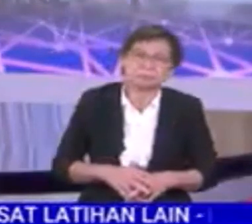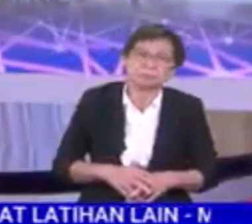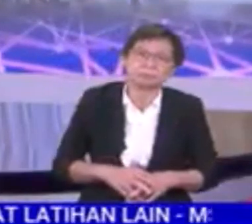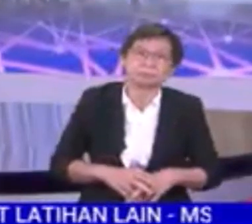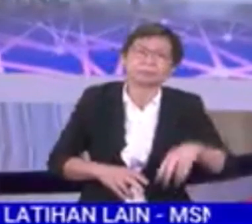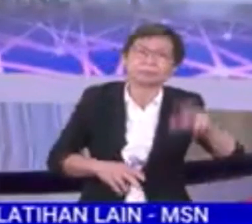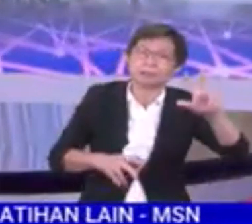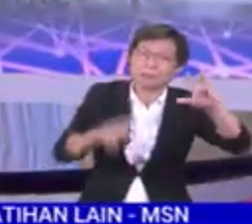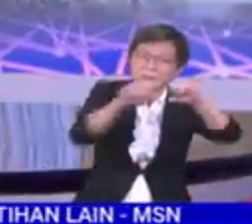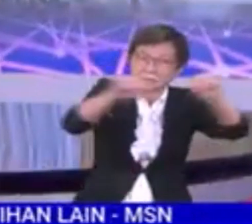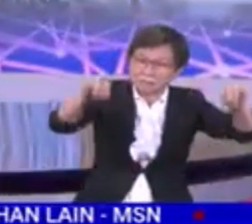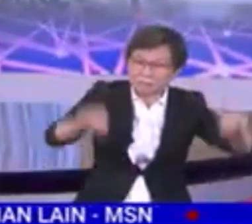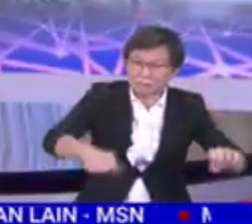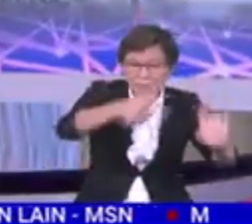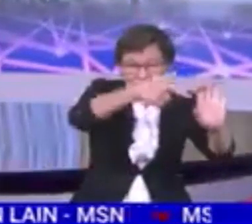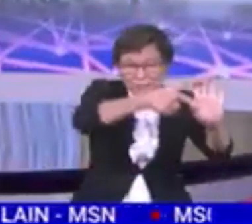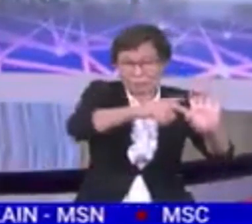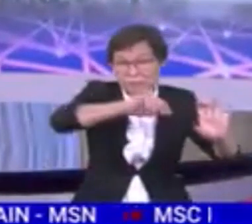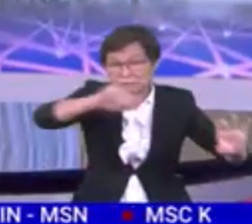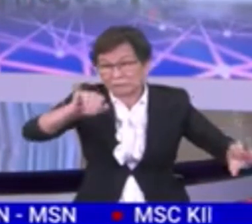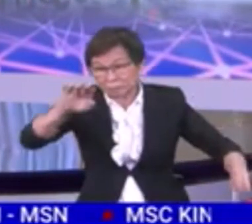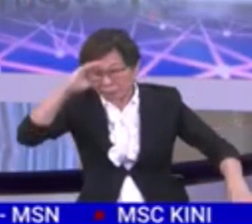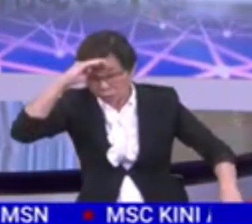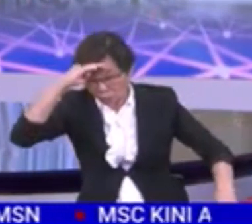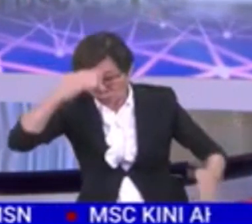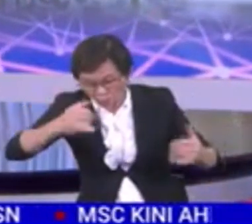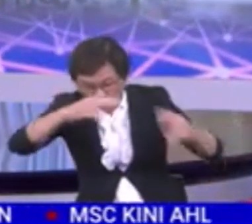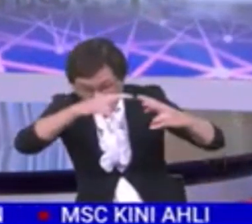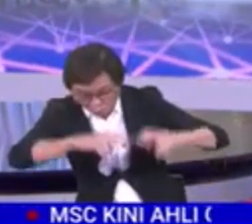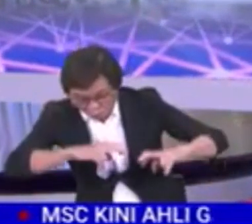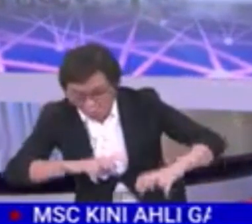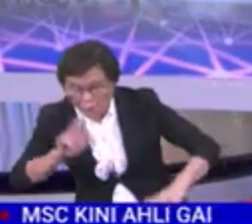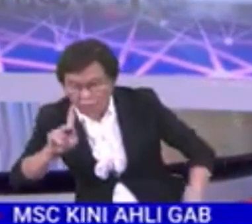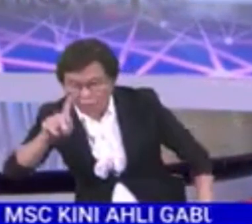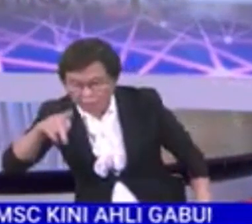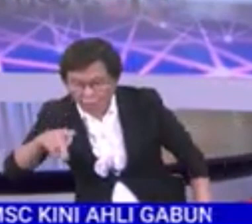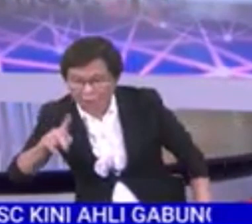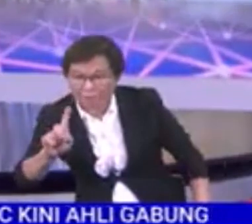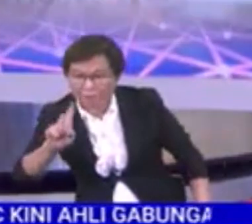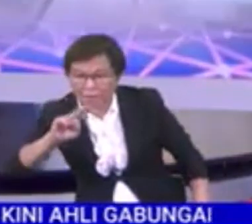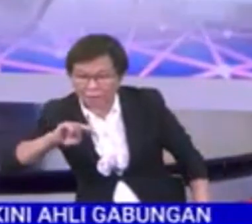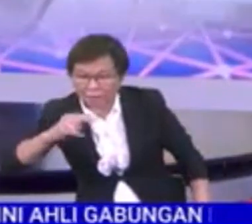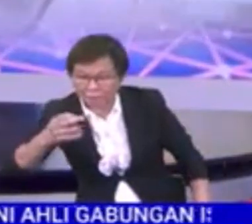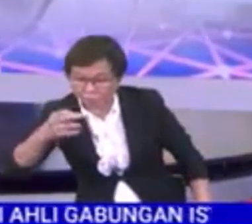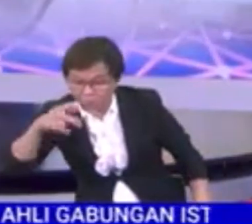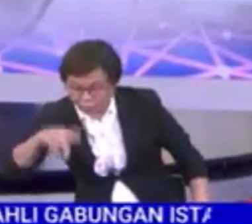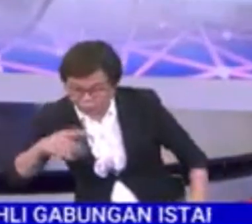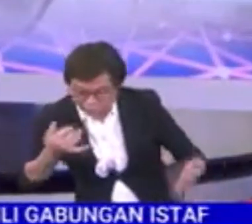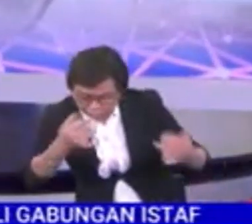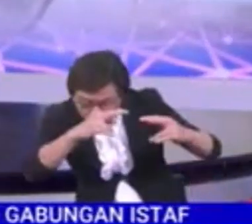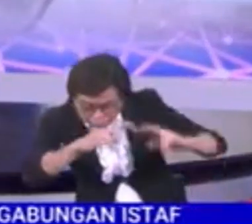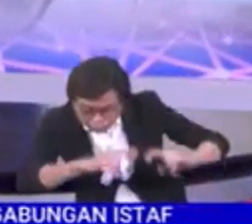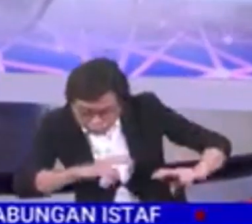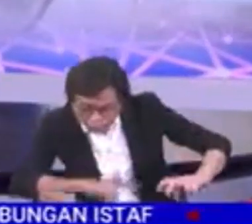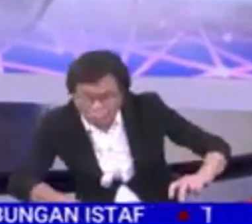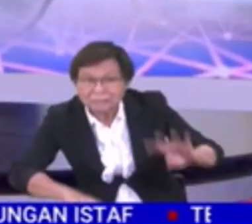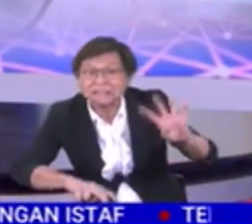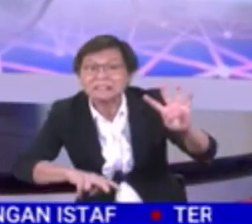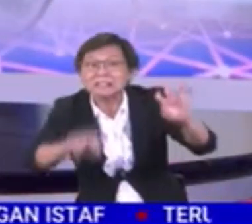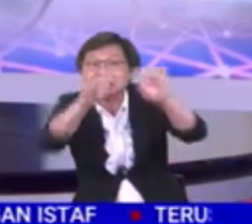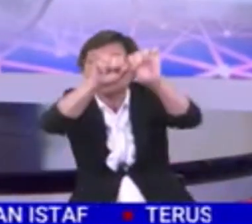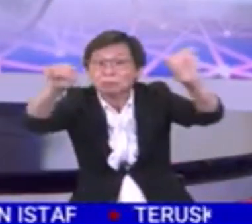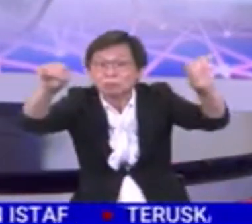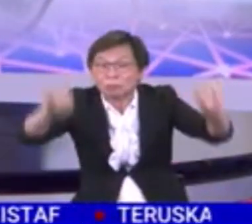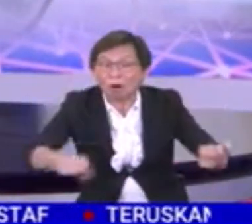mp3ost minyak di Johor Baru sedang disasak Kementerian Perdagangan dalam negeri dan hal walaupun Gunner kepedean nasib Johor